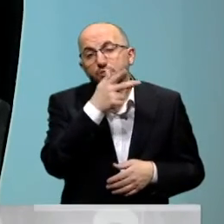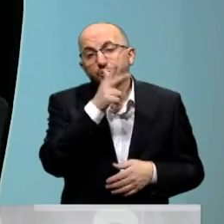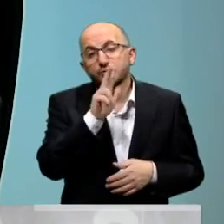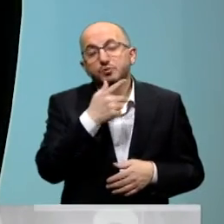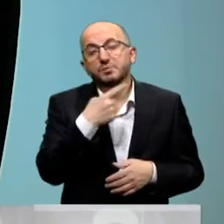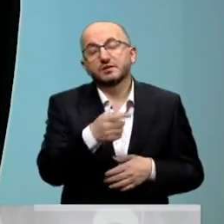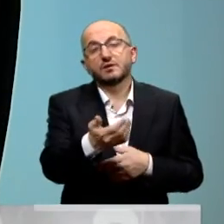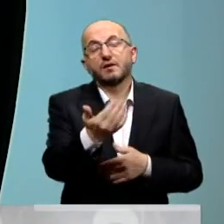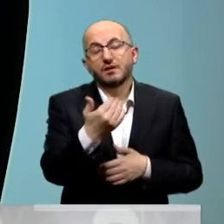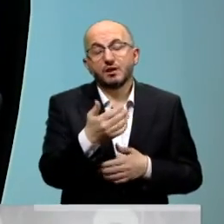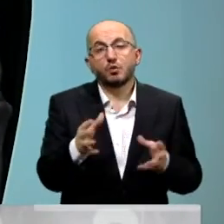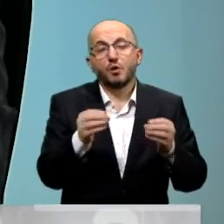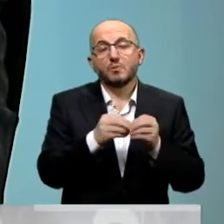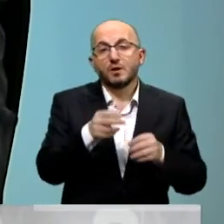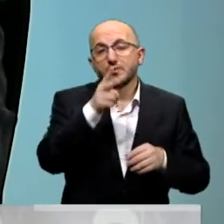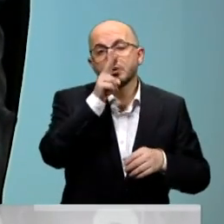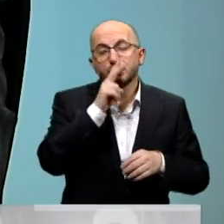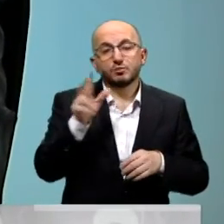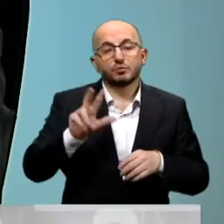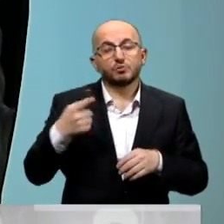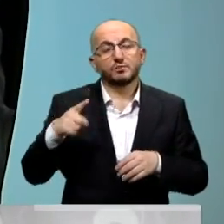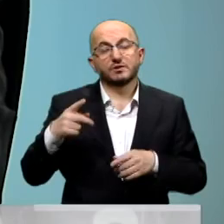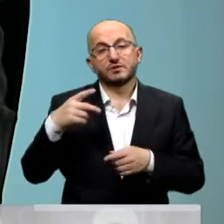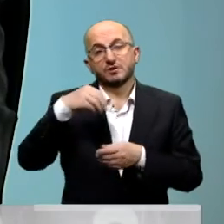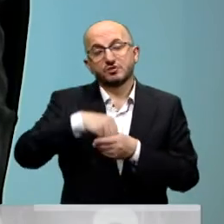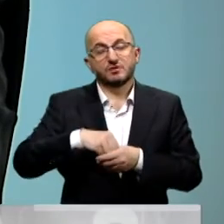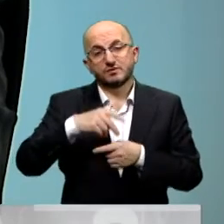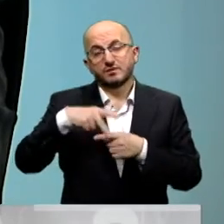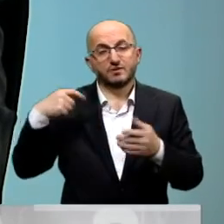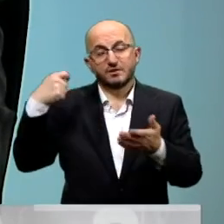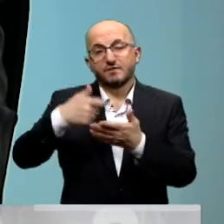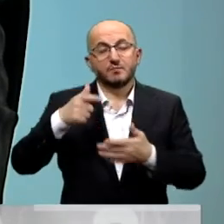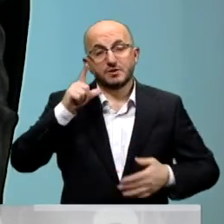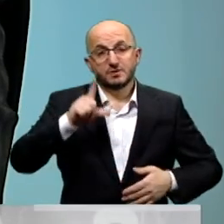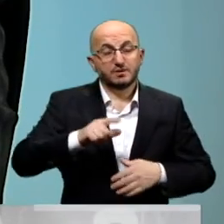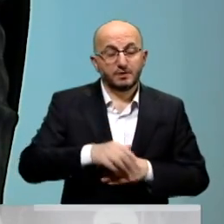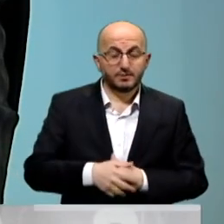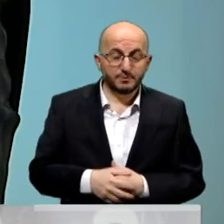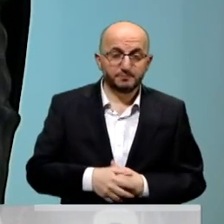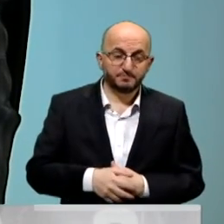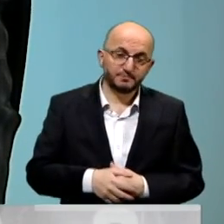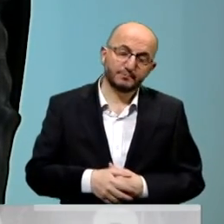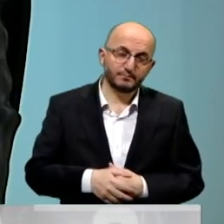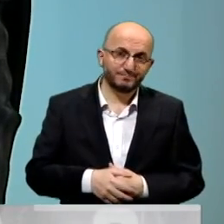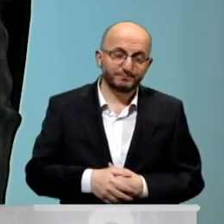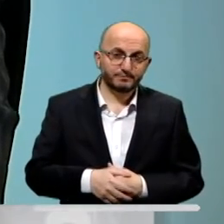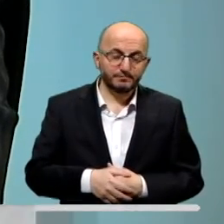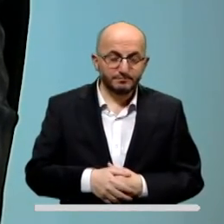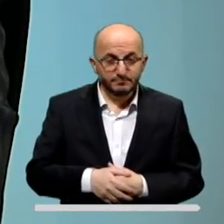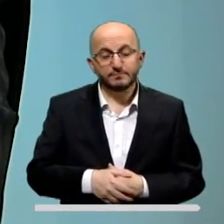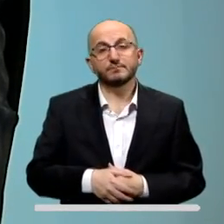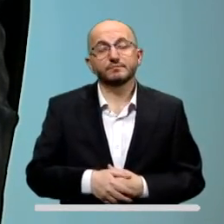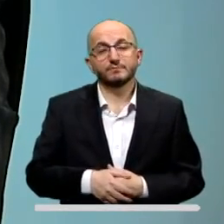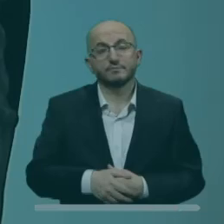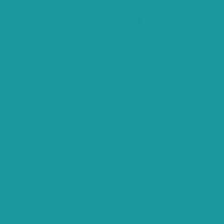zekatımı vereceğim cebinde 100.000 lirası varsa Bireysel emeklilikte de 130.000 lir çektiği zaman ona gelecekse